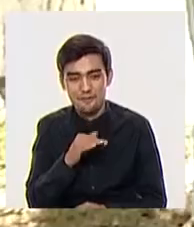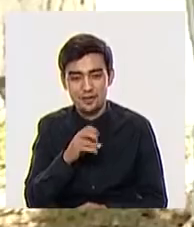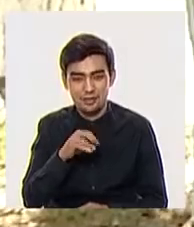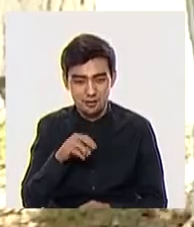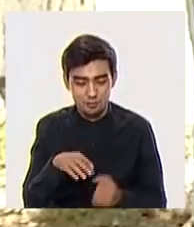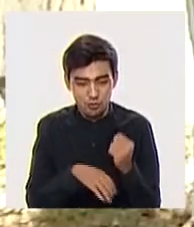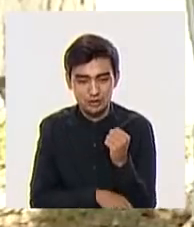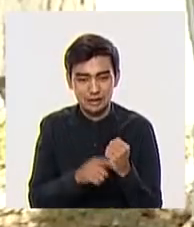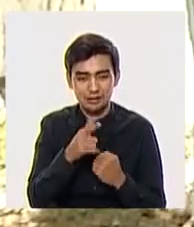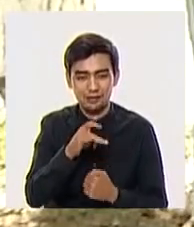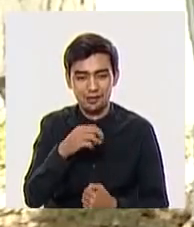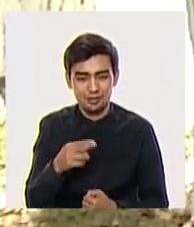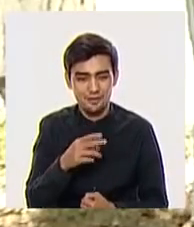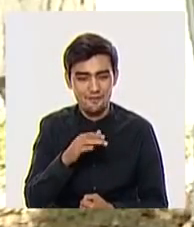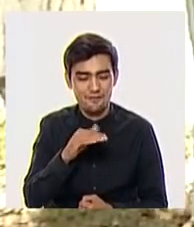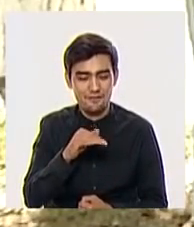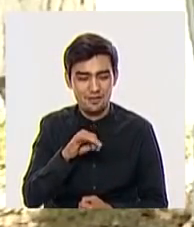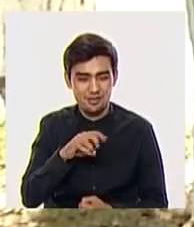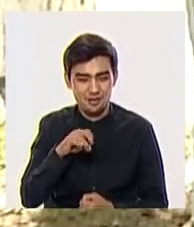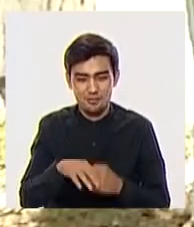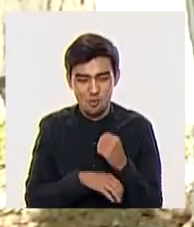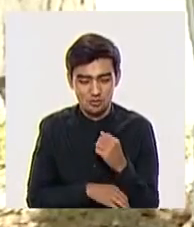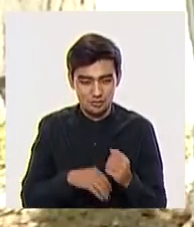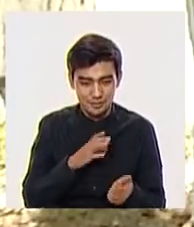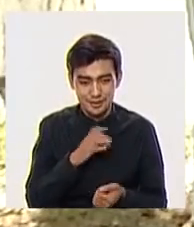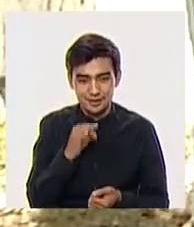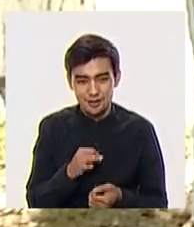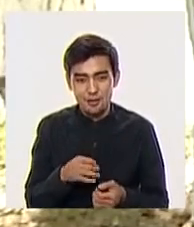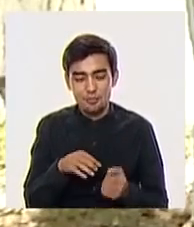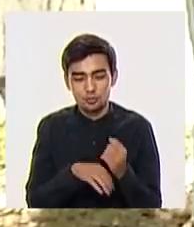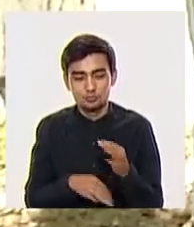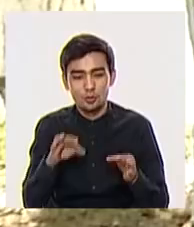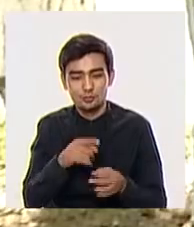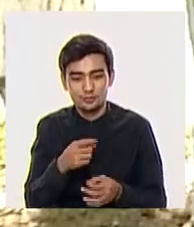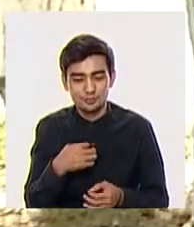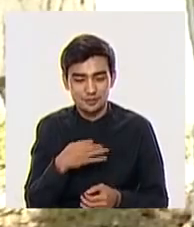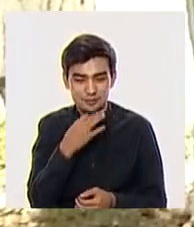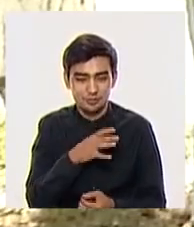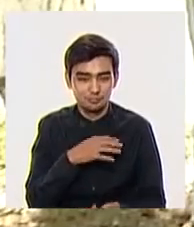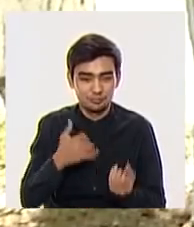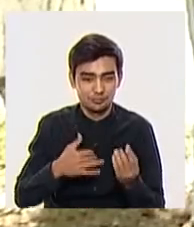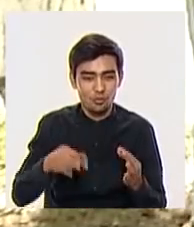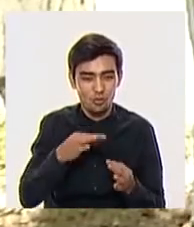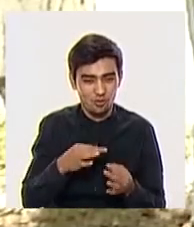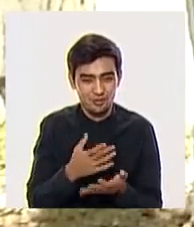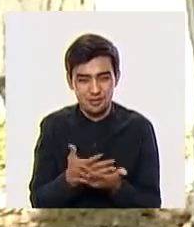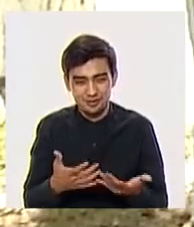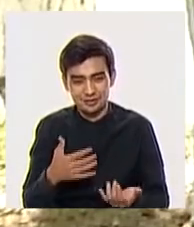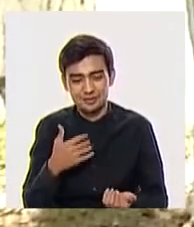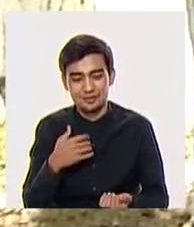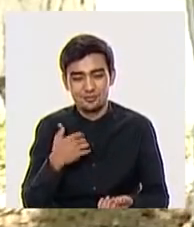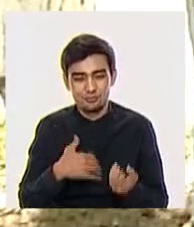финал болды. Сол себептен де енді бұл доданың бір ерекшелігі бұл аспаптық номинация бойынша жаңа